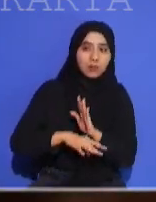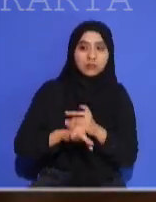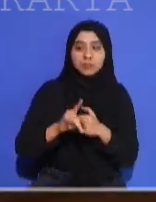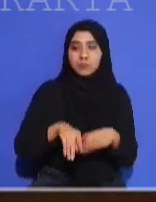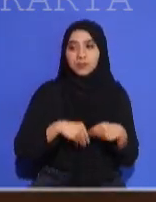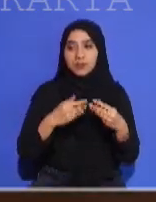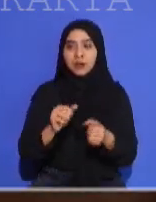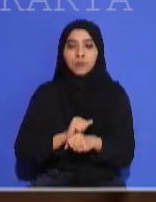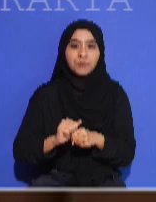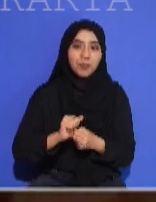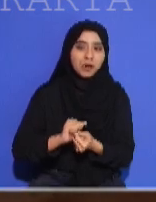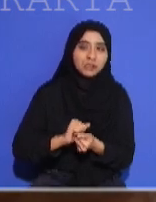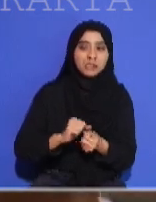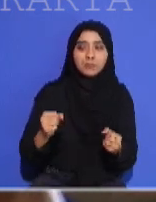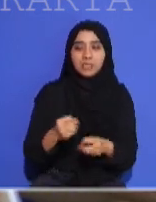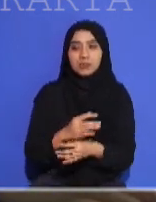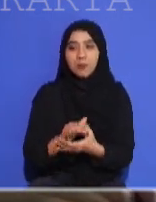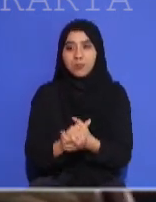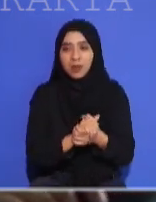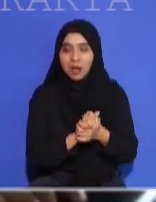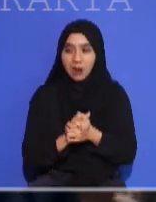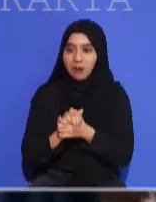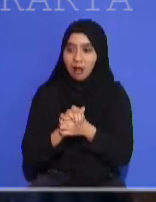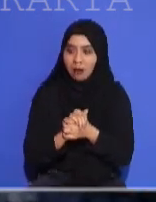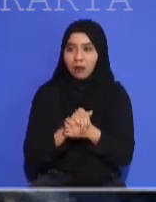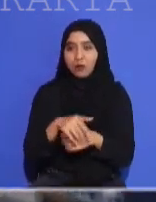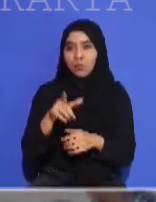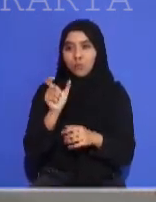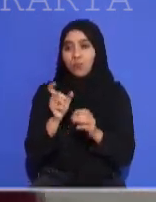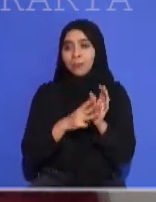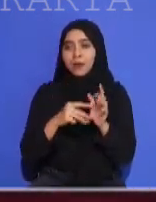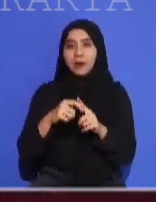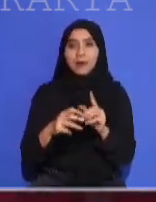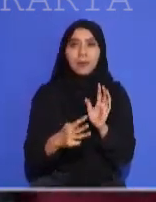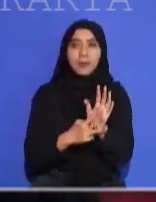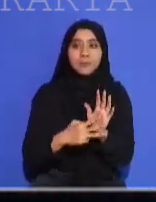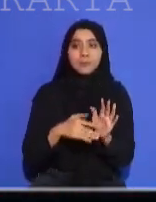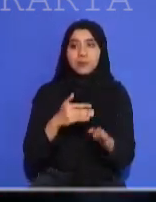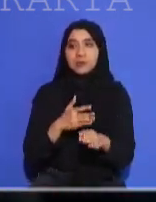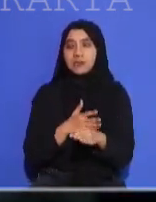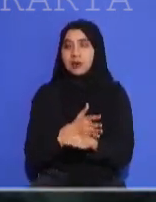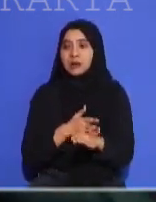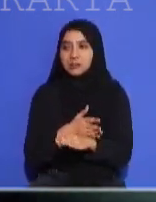kerja serta mengenalkan berbagai potensi yang ada seperti UMKM dengan hasil kerajinan bambu berupa